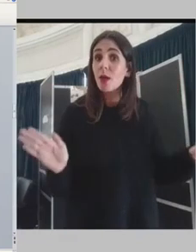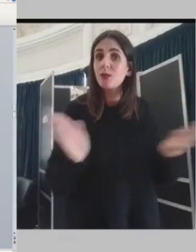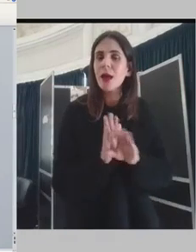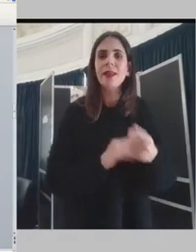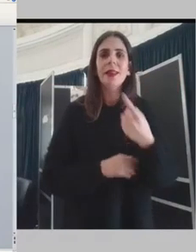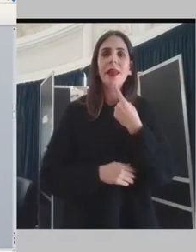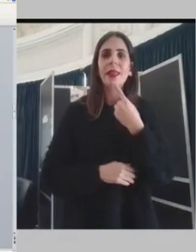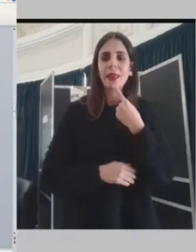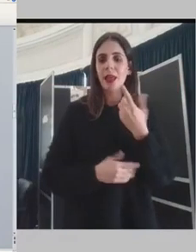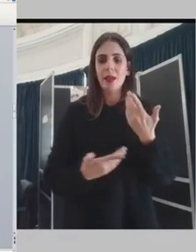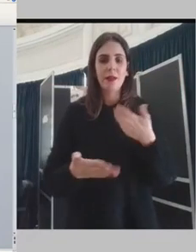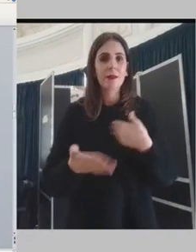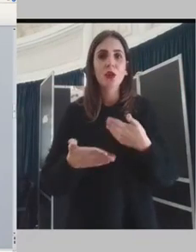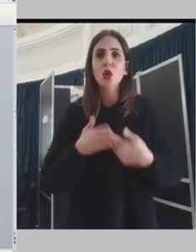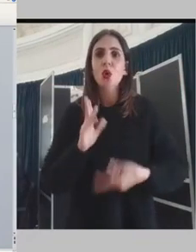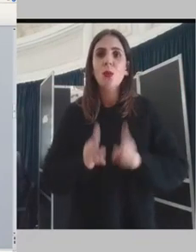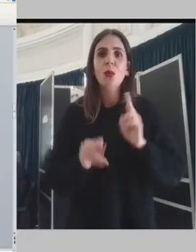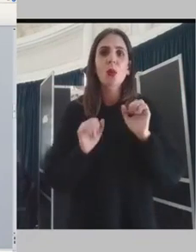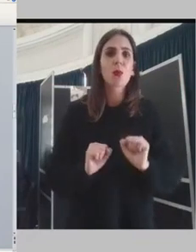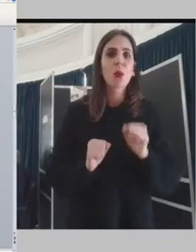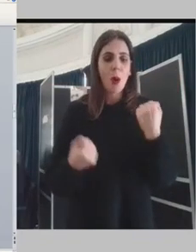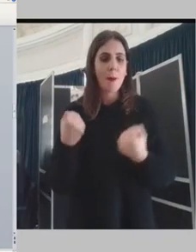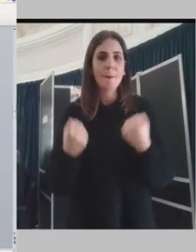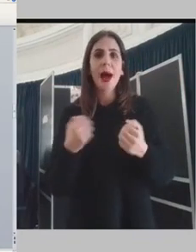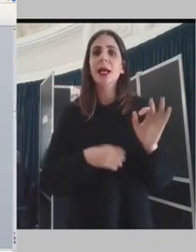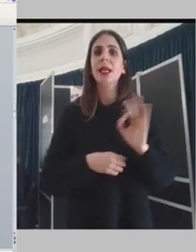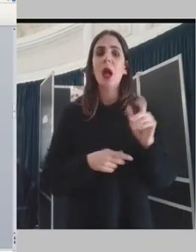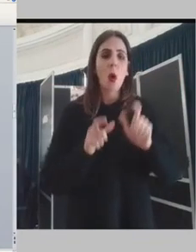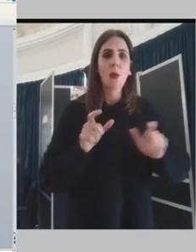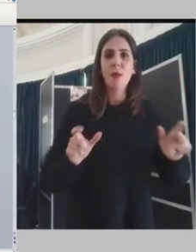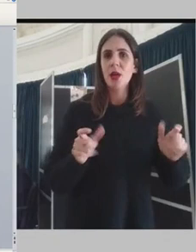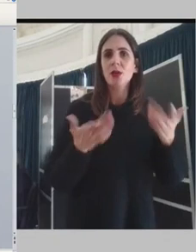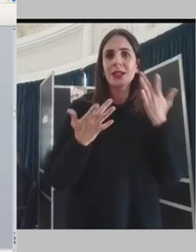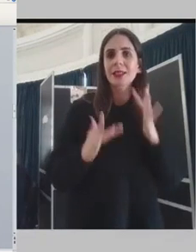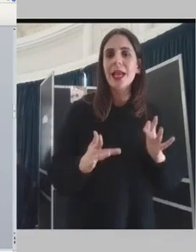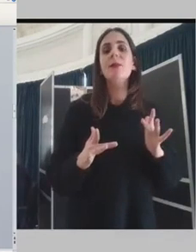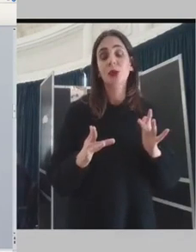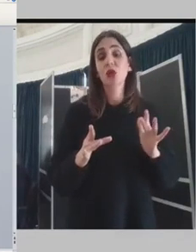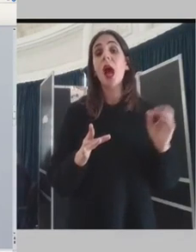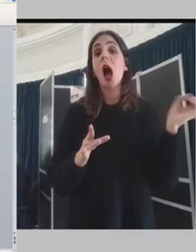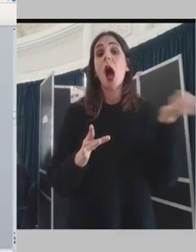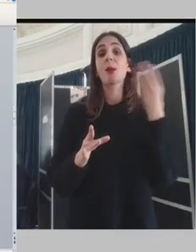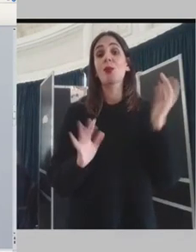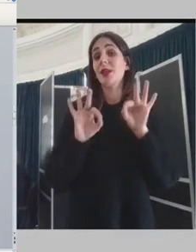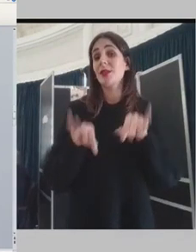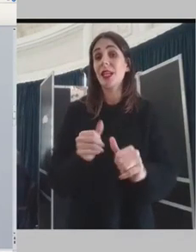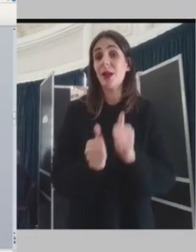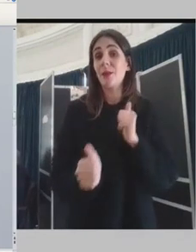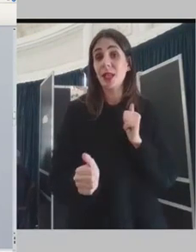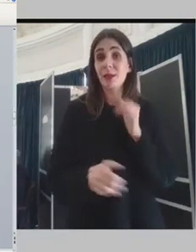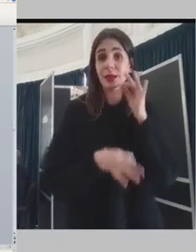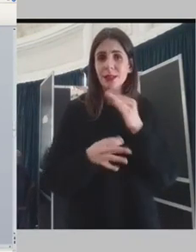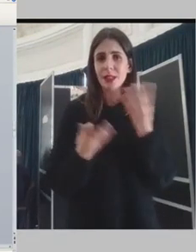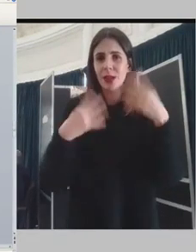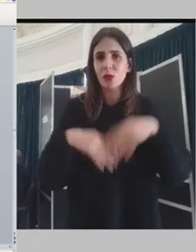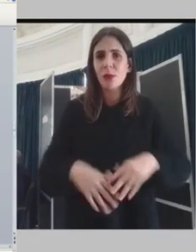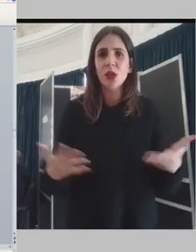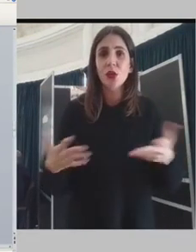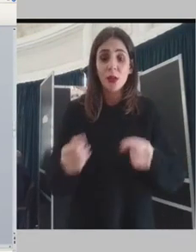sia la pattuglia o che sia il first responder, anticipa molto spesso l'arrivo dell'ambulanza. In questo modo la defibrillazione